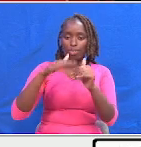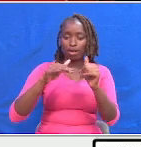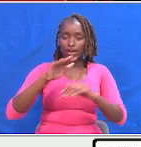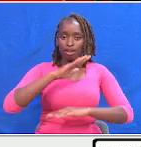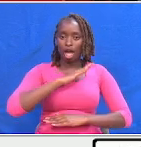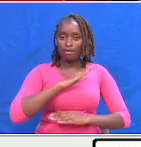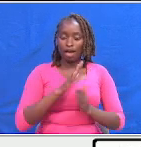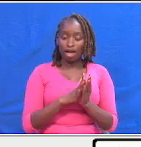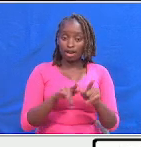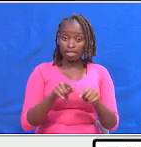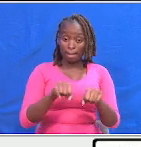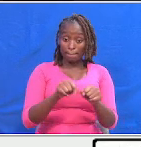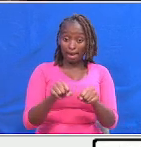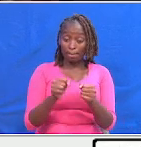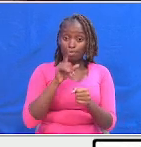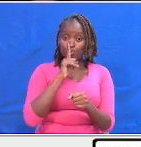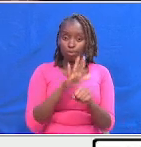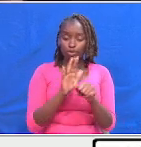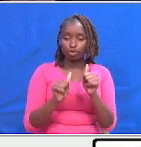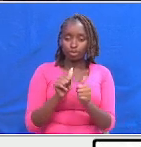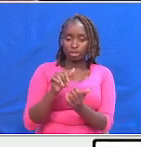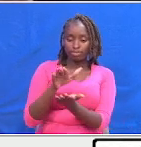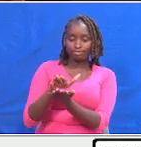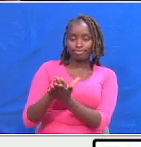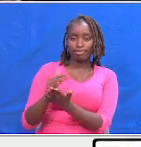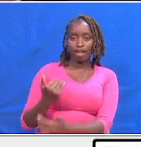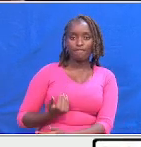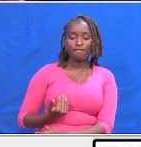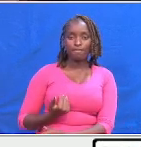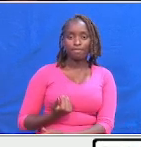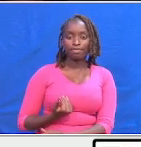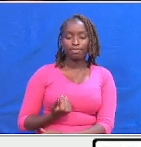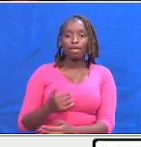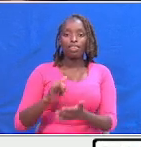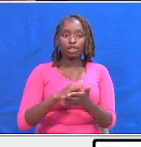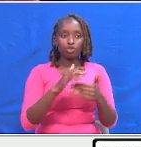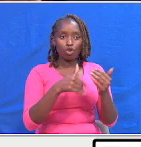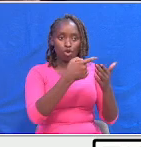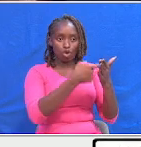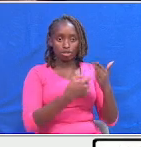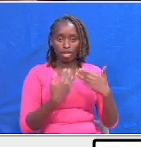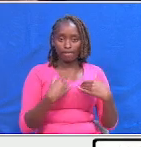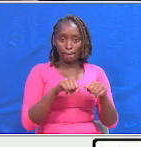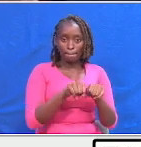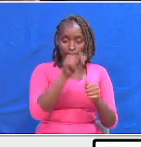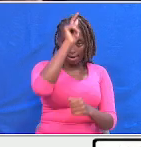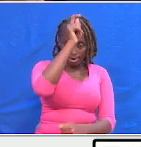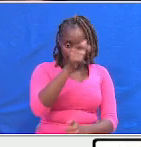wa ahadi zilizowekwa. The culture of lies is swiftly replacing the integrity and respect that Kenyans